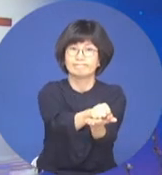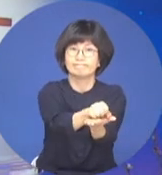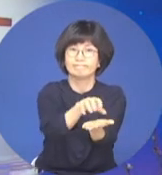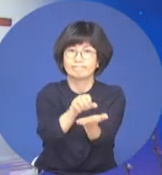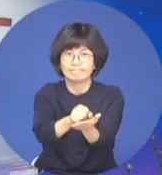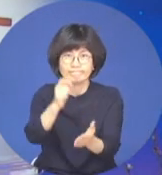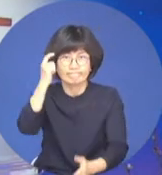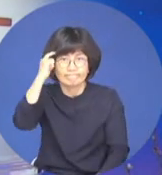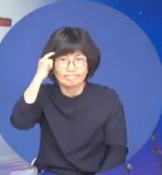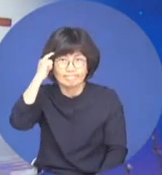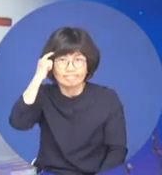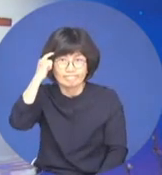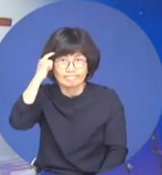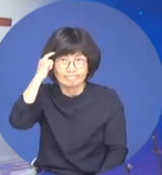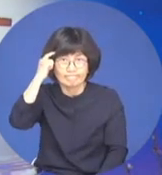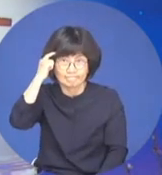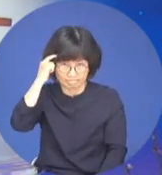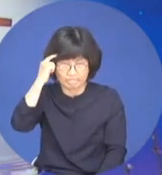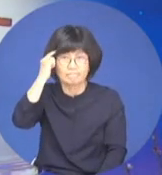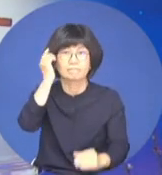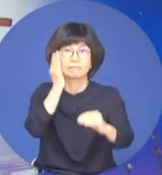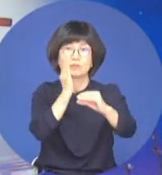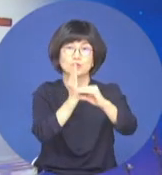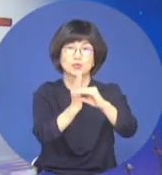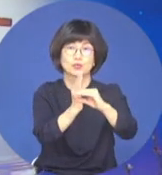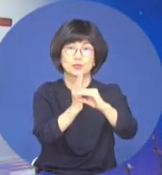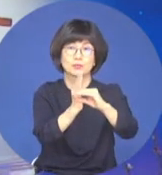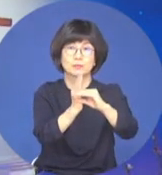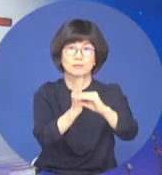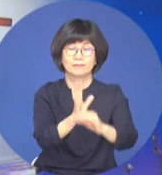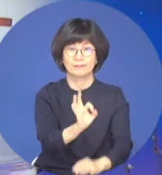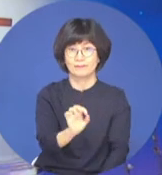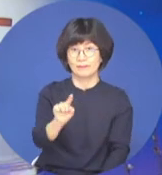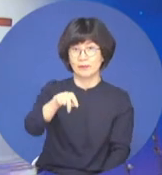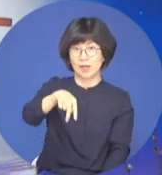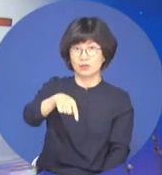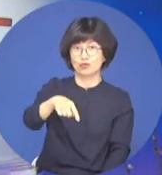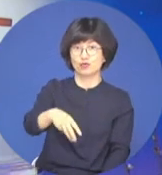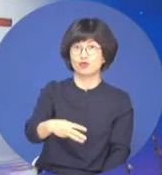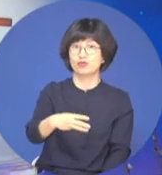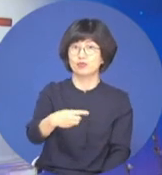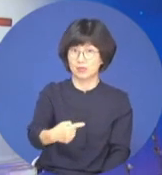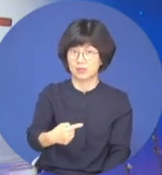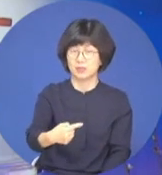위해서 계속 오는데 아수르가 확실하게 멸망을 하게 되면 제일